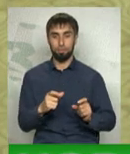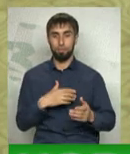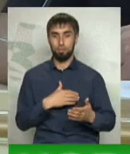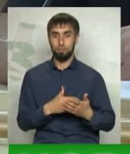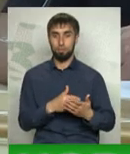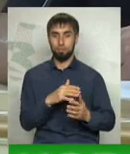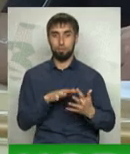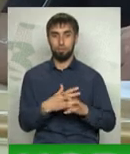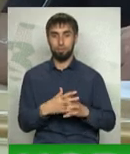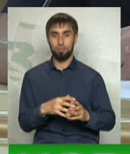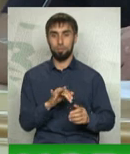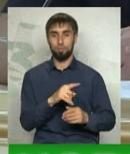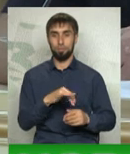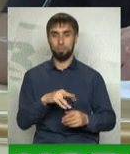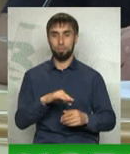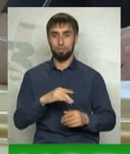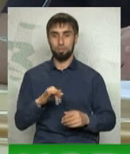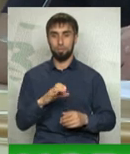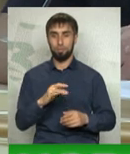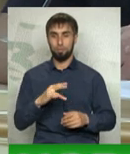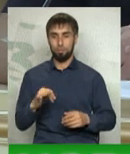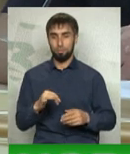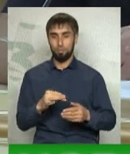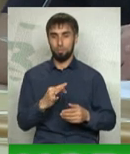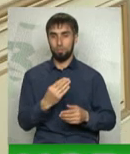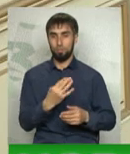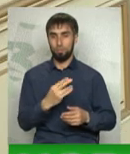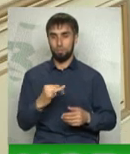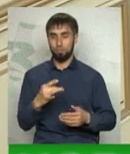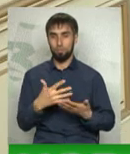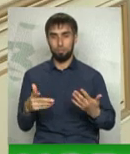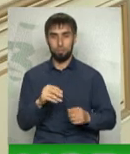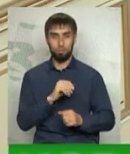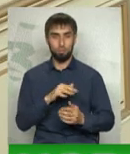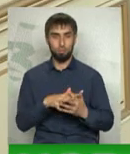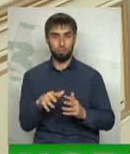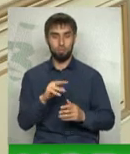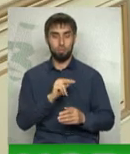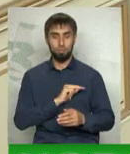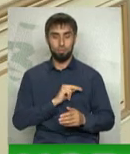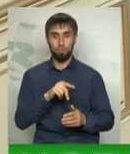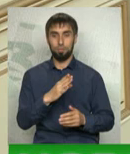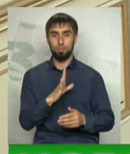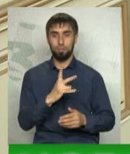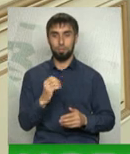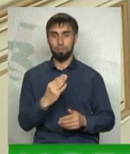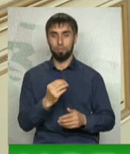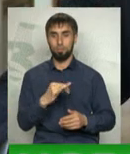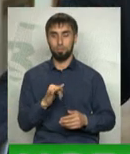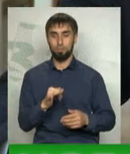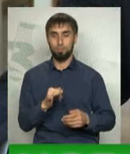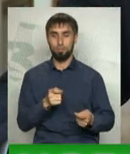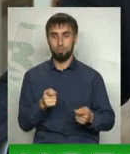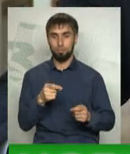Добровольцы сельских поселений Эзми, Ляжги, Шуани, Бишт, Таргим, Гули осуществляют деятельность в качестве внештатных сотрудников пограничного управления